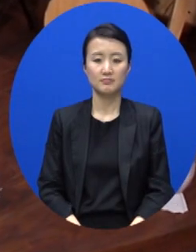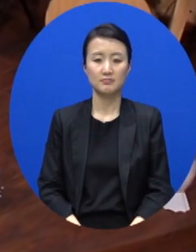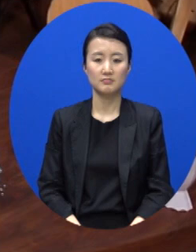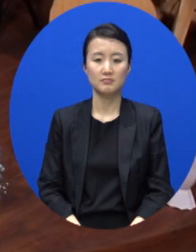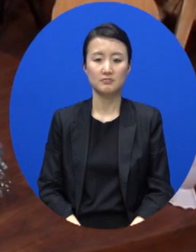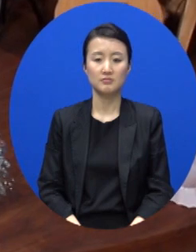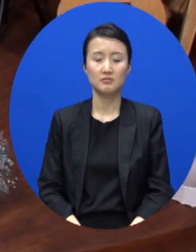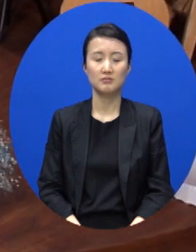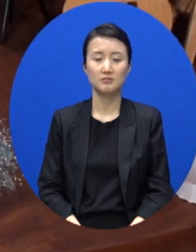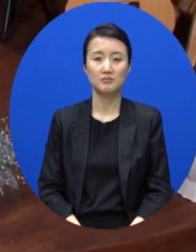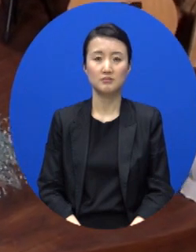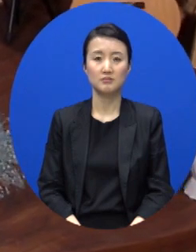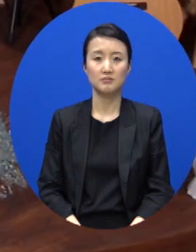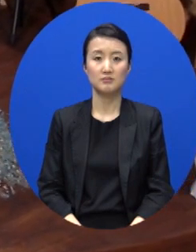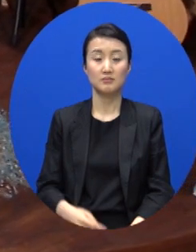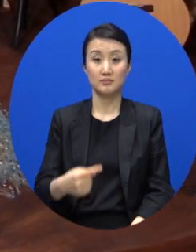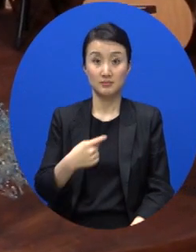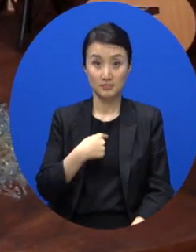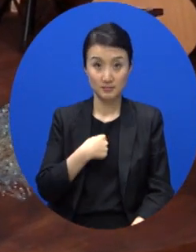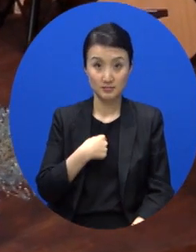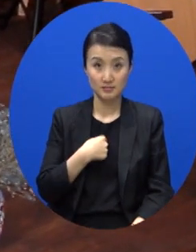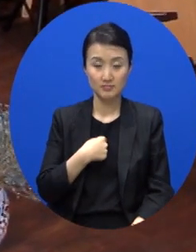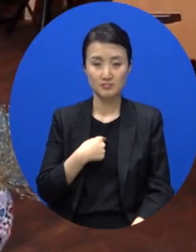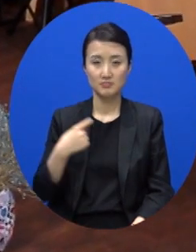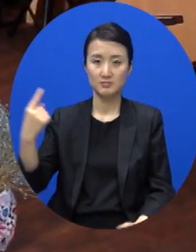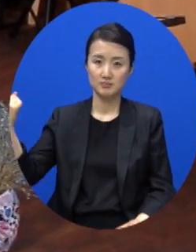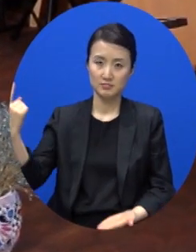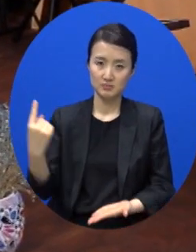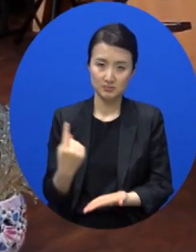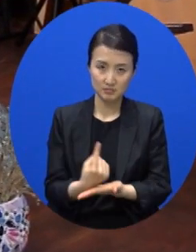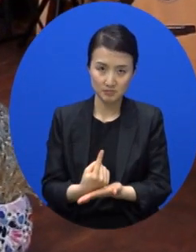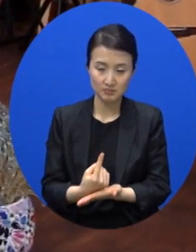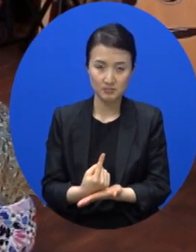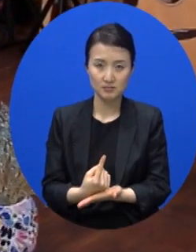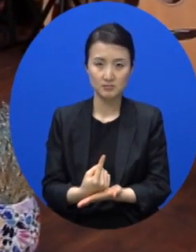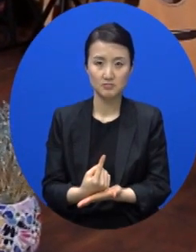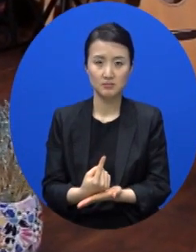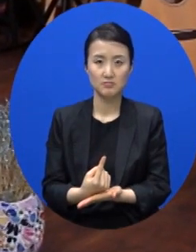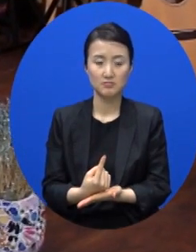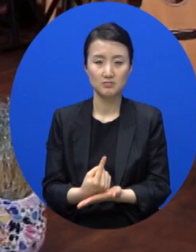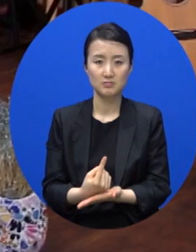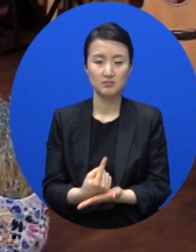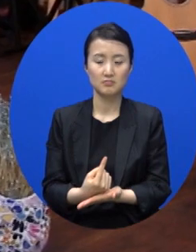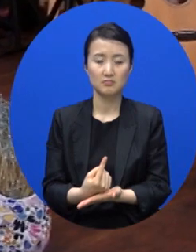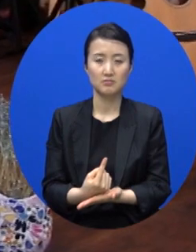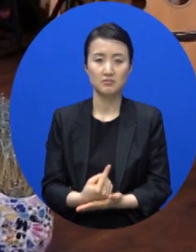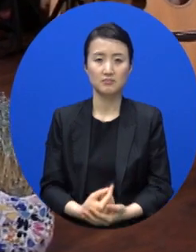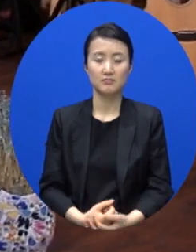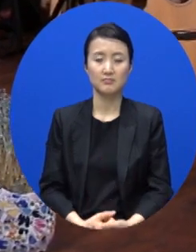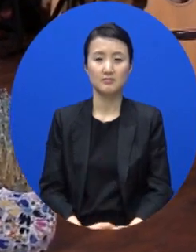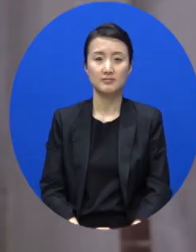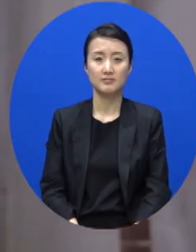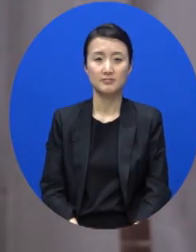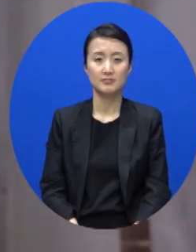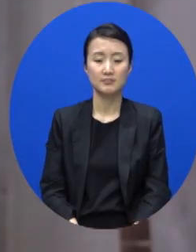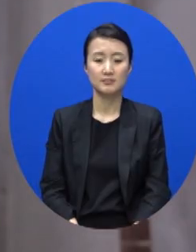그런데 이제 여기에서 이런 사실상 우리 영남 지역에는